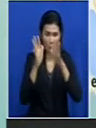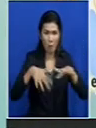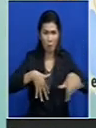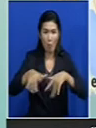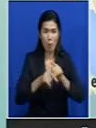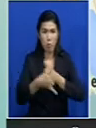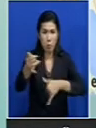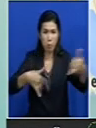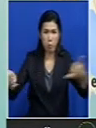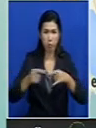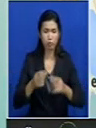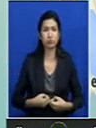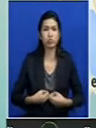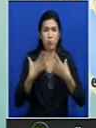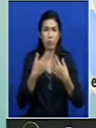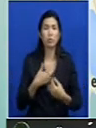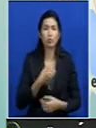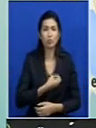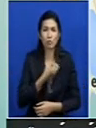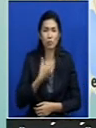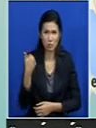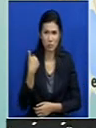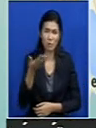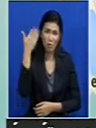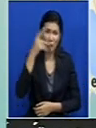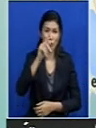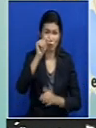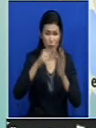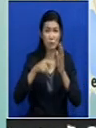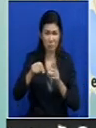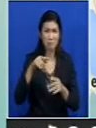วิ่งหนีออกมานะครับตกใจไปตามๆกันเดือนก่อนตุรกีก็เคย